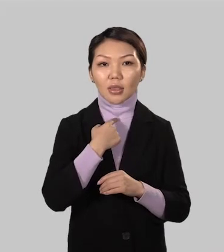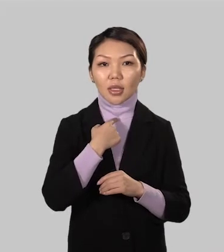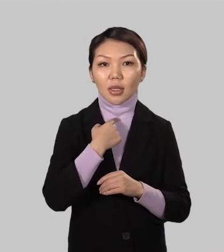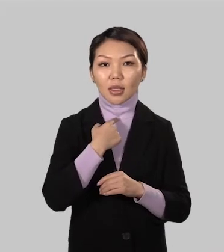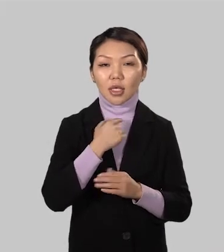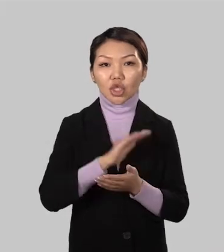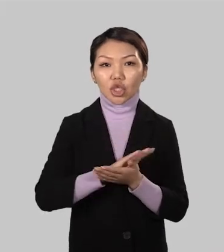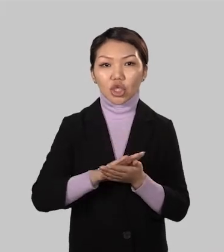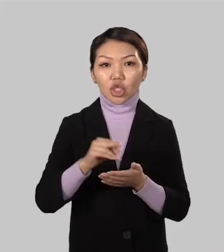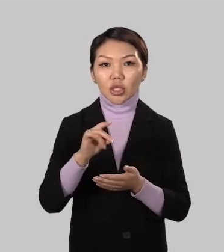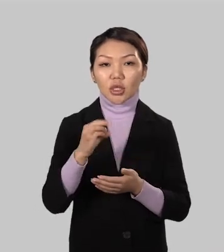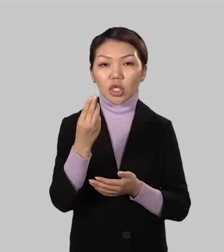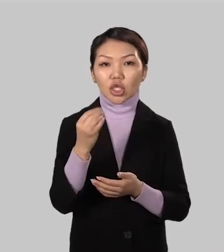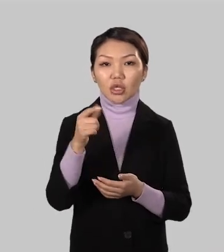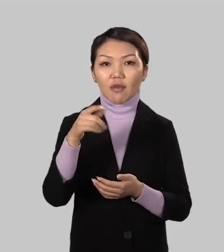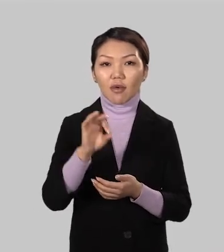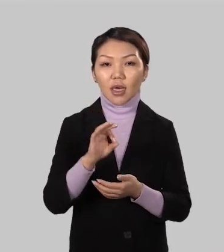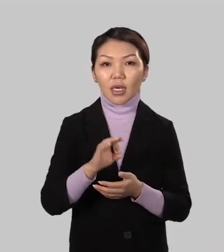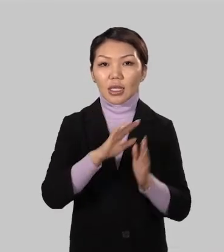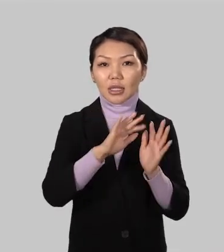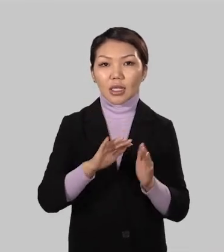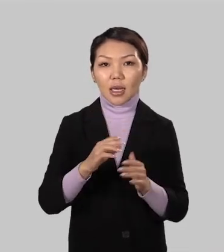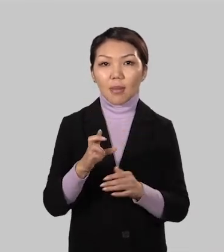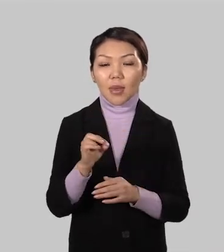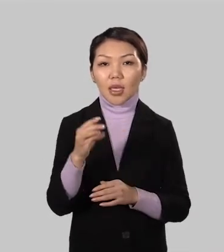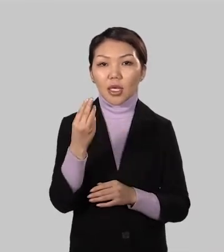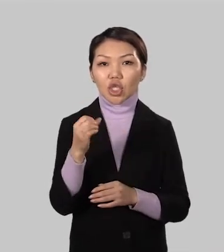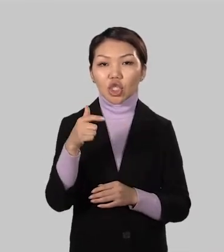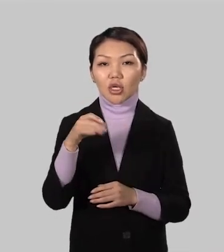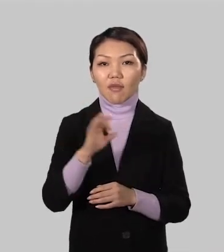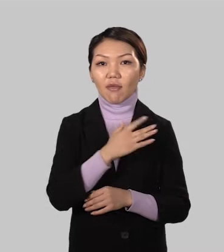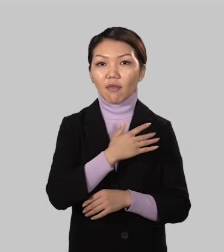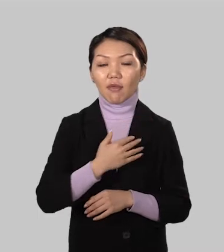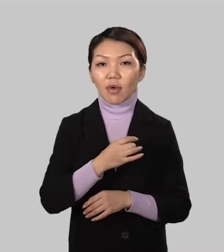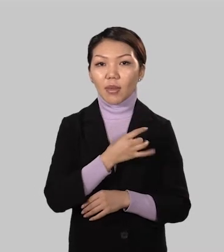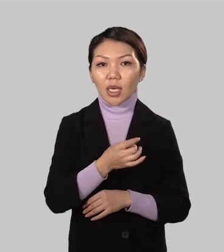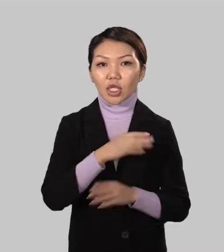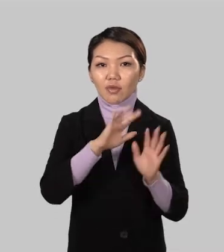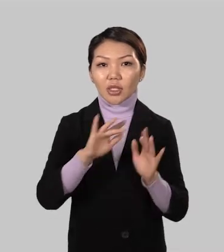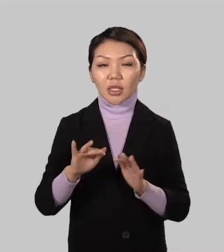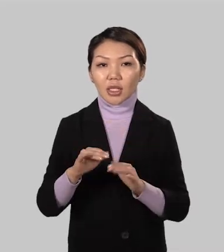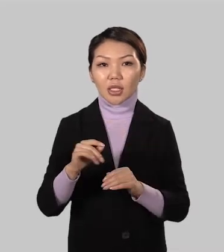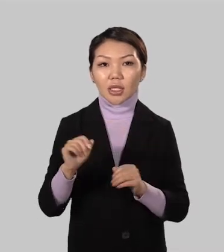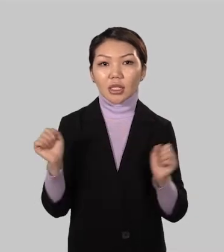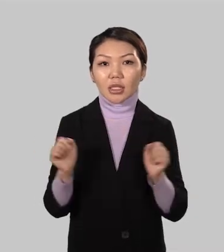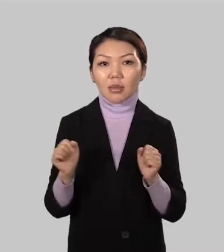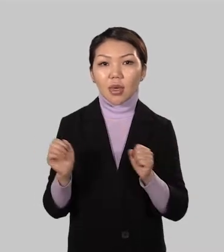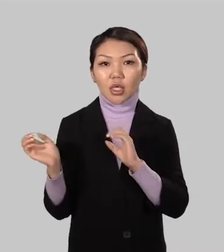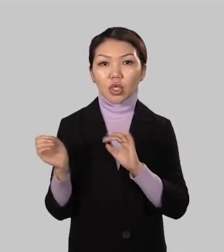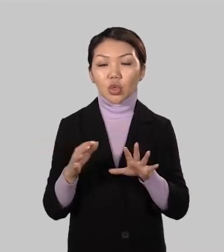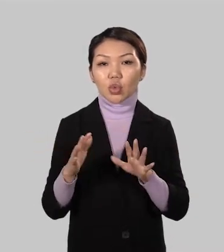чистейшего снега белей шива снега зима отряхнула наращу с разбега